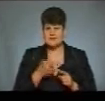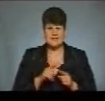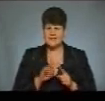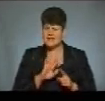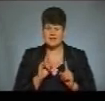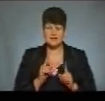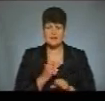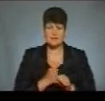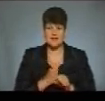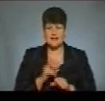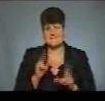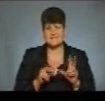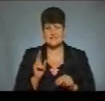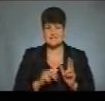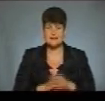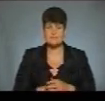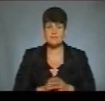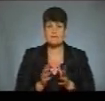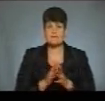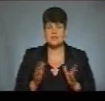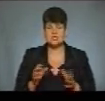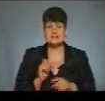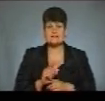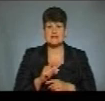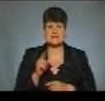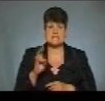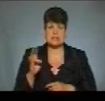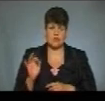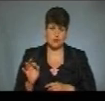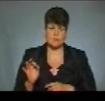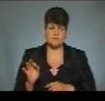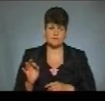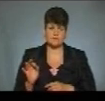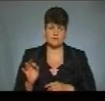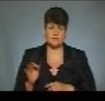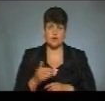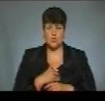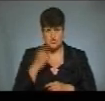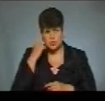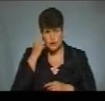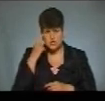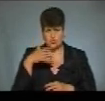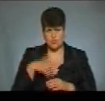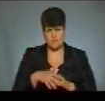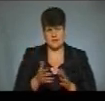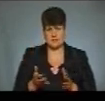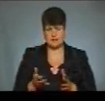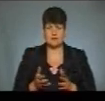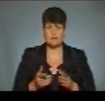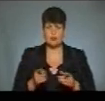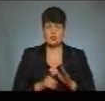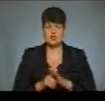наполеглива праця, а й везіння. Більшість завдань знав взагалі хоч логічного мислення, тому що коли ви